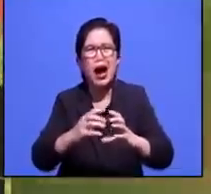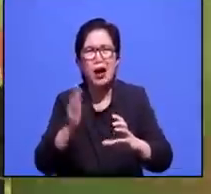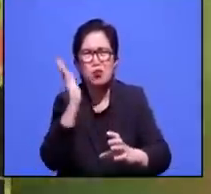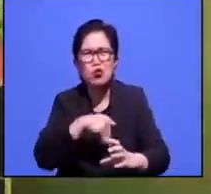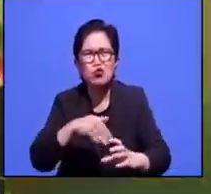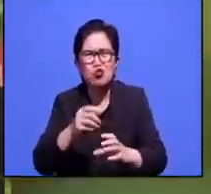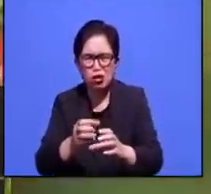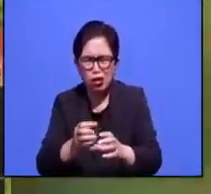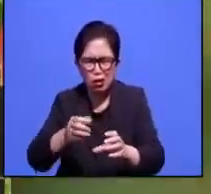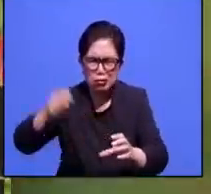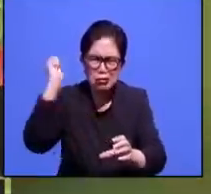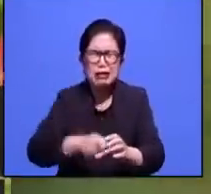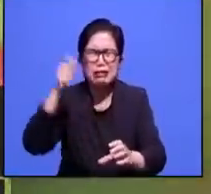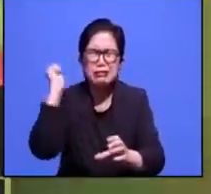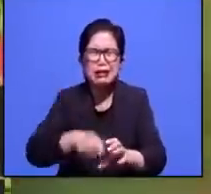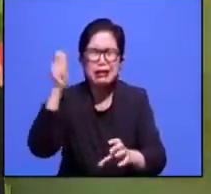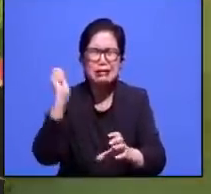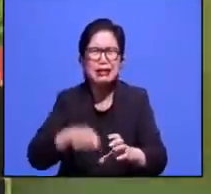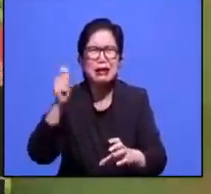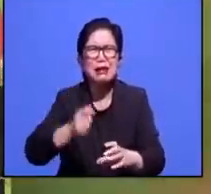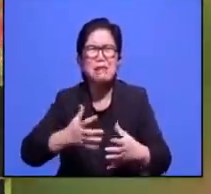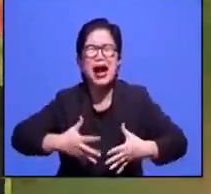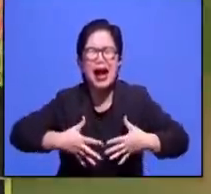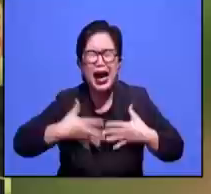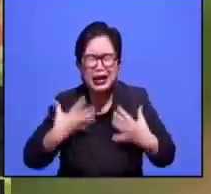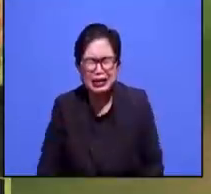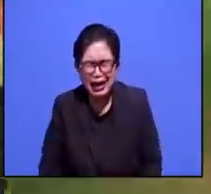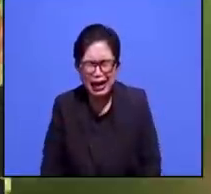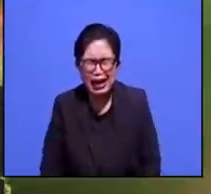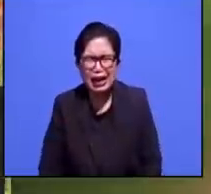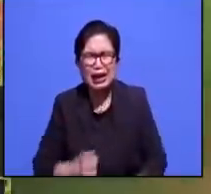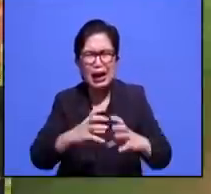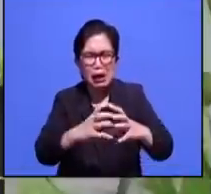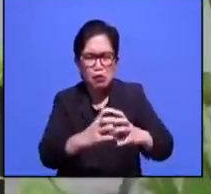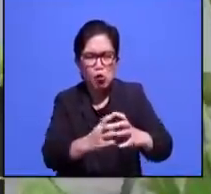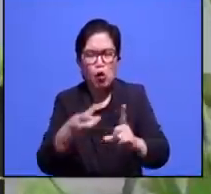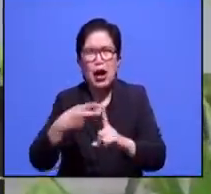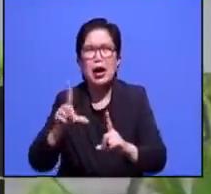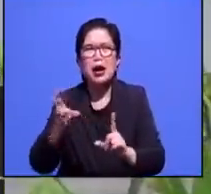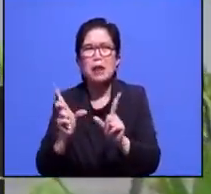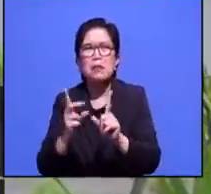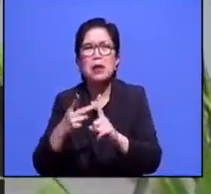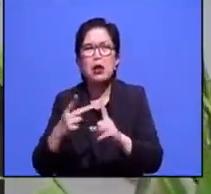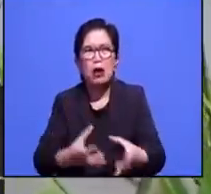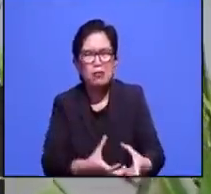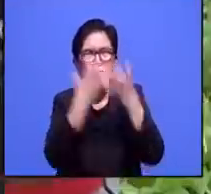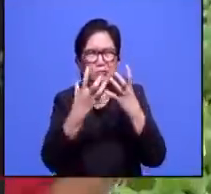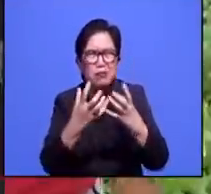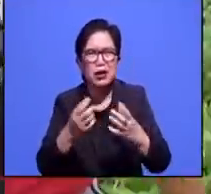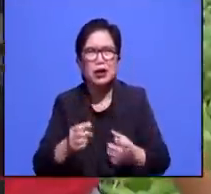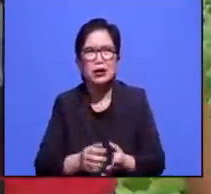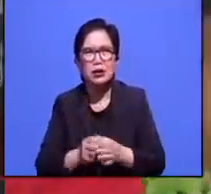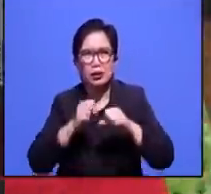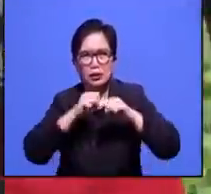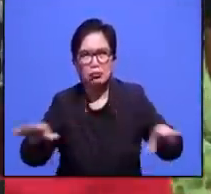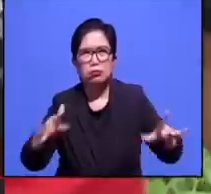tak cukup sampai disitu sang petani juga memukul mukanya sendiri menggunakan buah blewah Tania mendadak viral tak